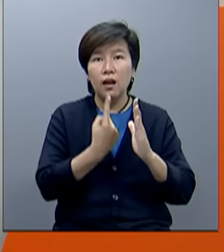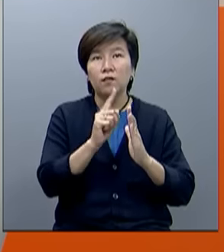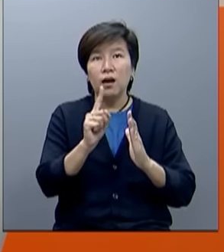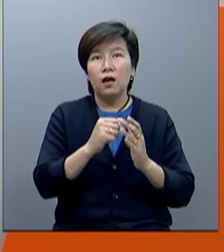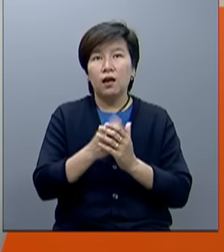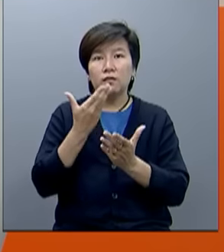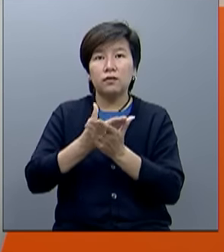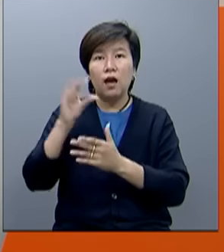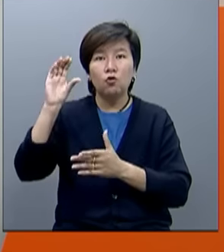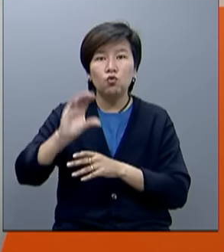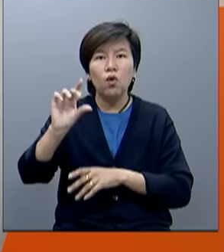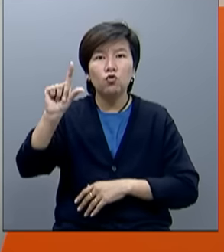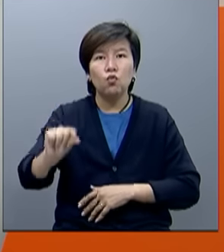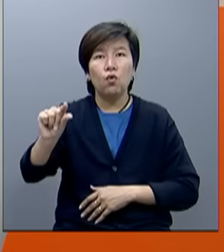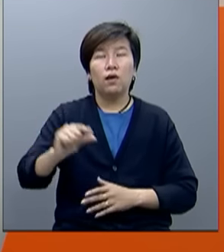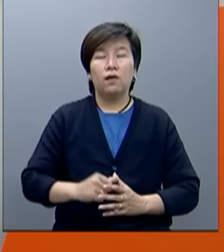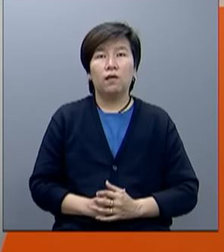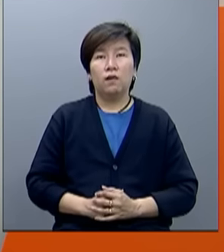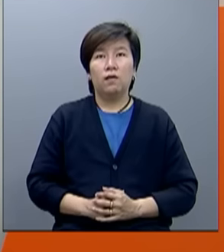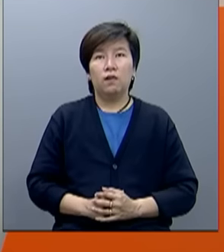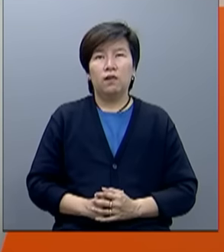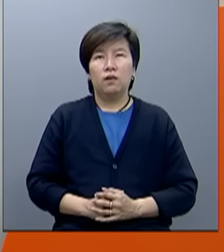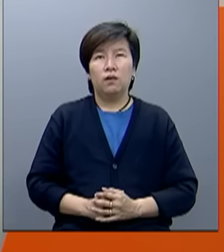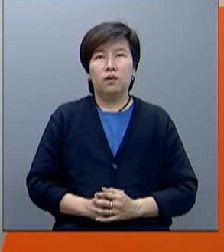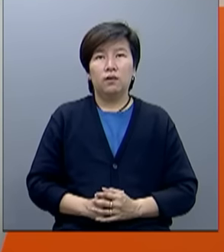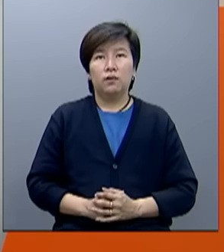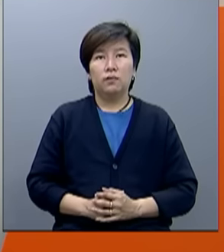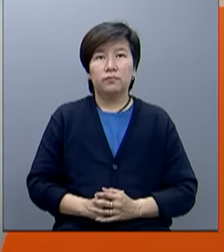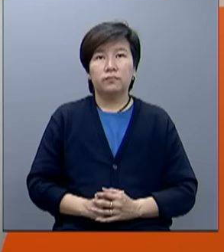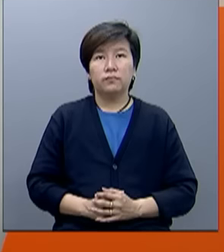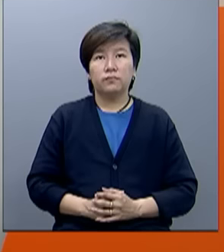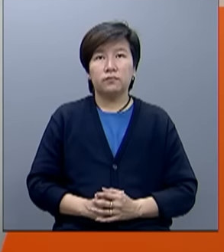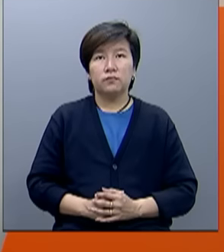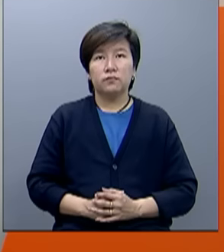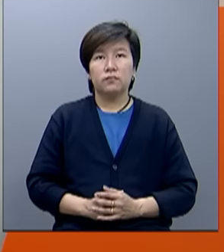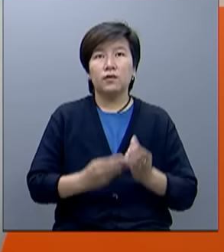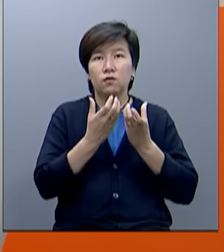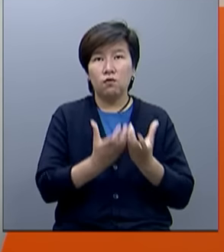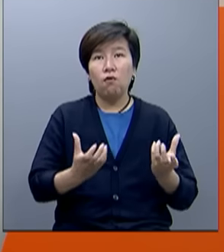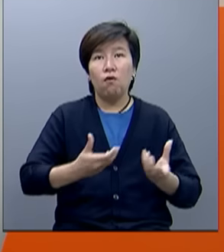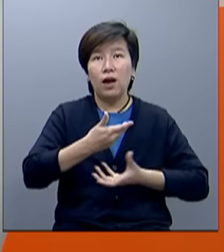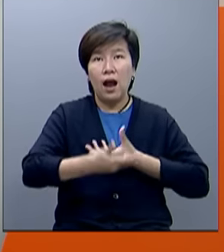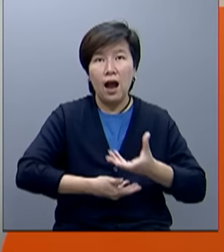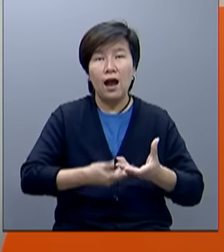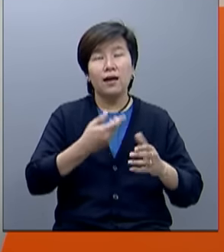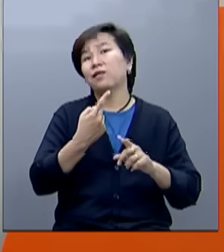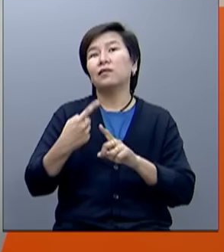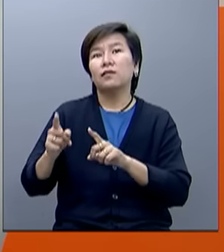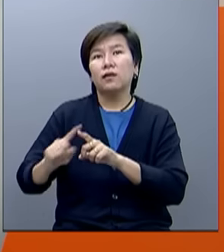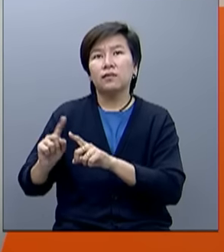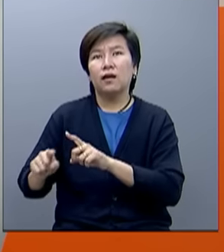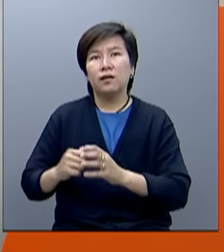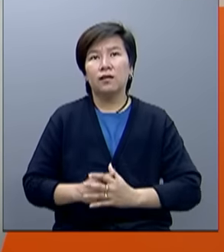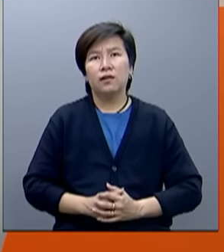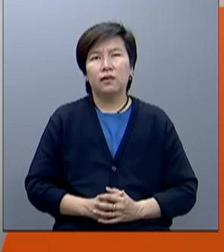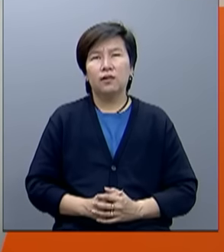แล้วนะครับ 2เนี่ยพวกอย่างที่เราทราบกันไม่ว่าจะเป็นวัตถุดิบสินค้าหรือว่าต่างๆเองอ่าถ้าใน